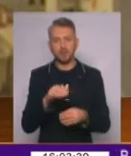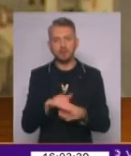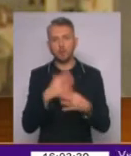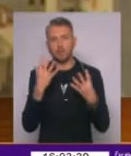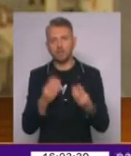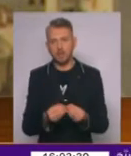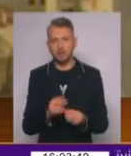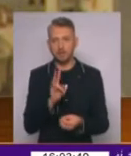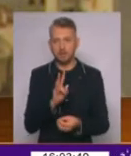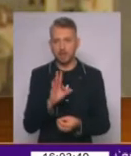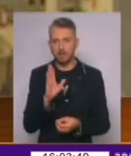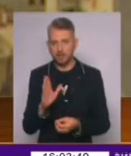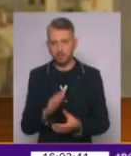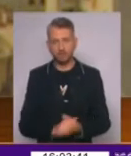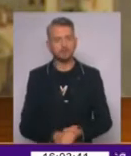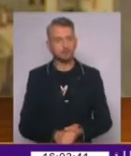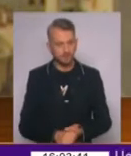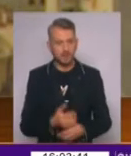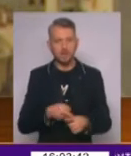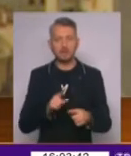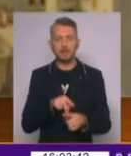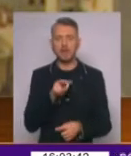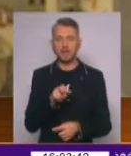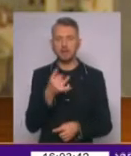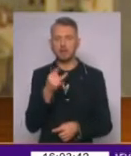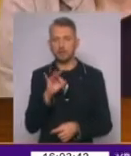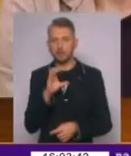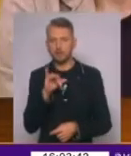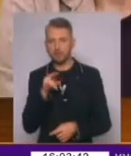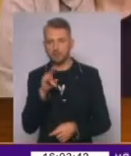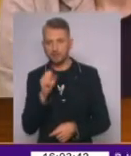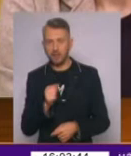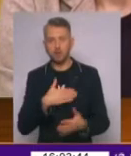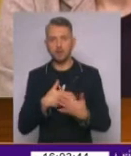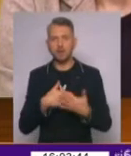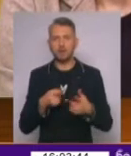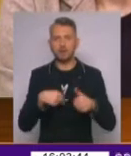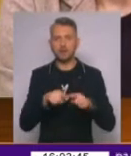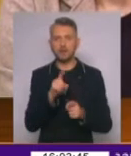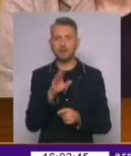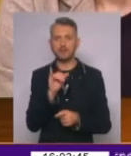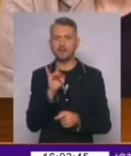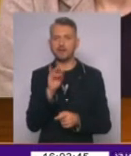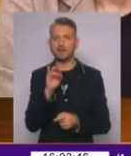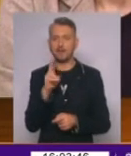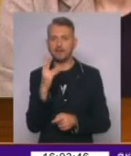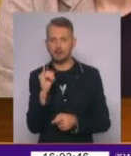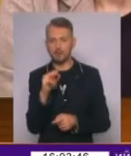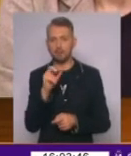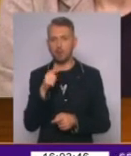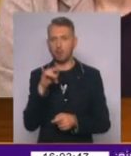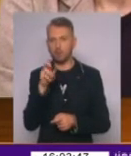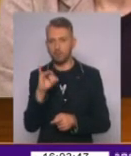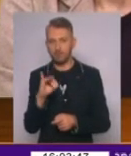день, Наталія Вікторівна. Доброго дня. Це Лариса Юцькіна, громадська організація «Звільницькі пагорби». По-перше,